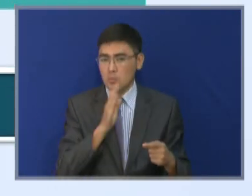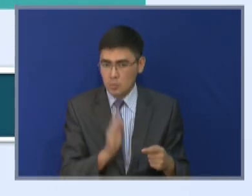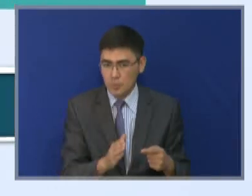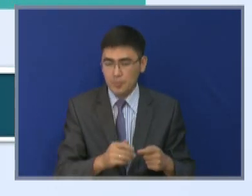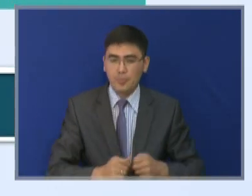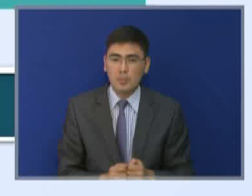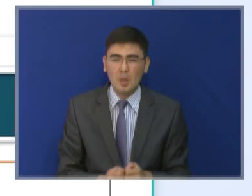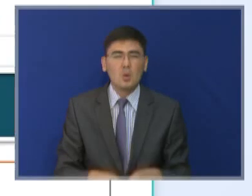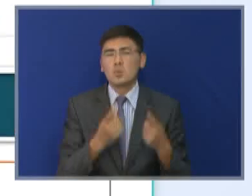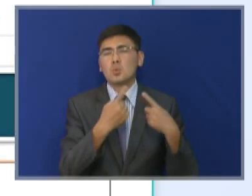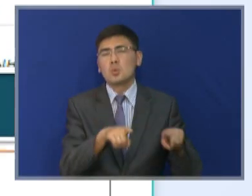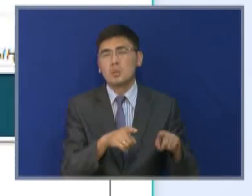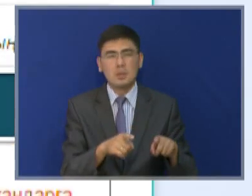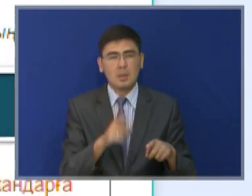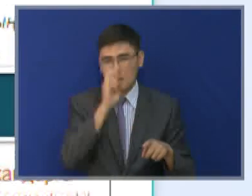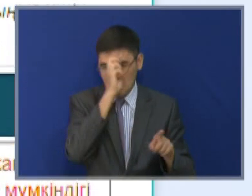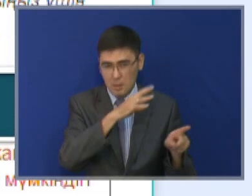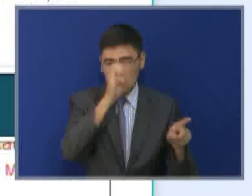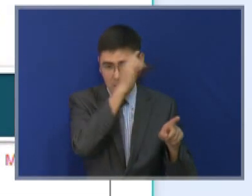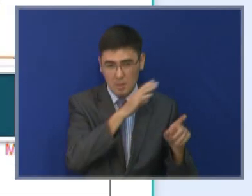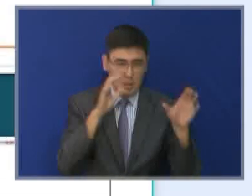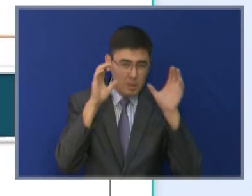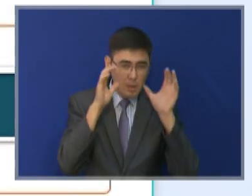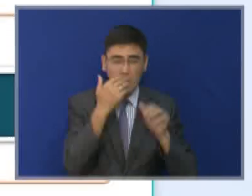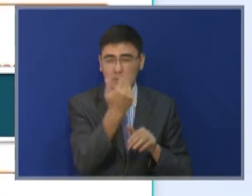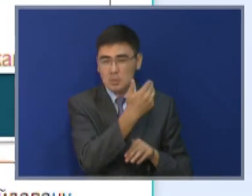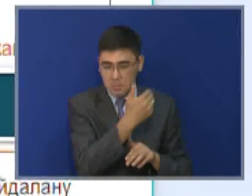ислам елдерінде бірнеше жылдан бері жұмыс атқарып, өзінің